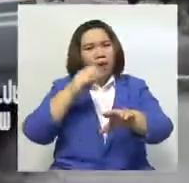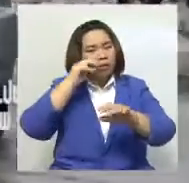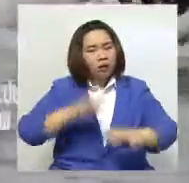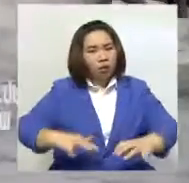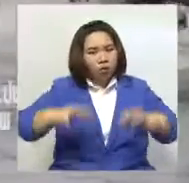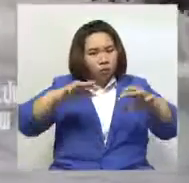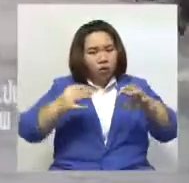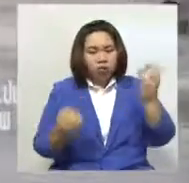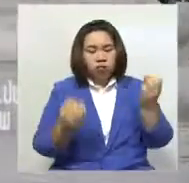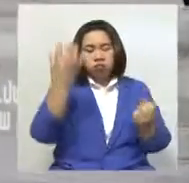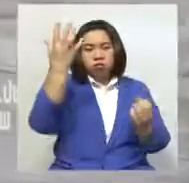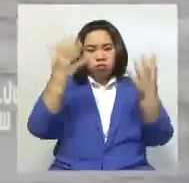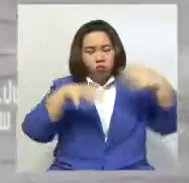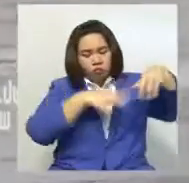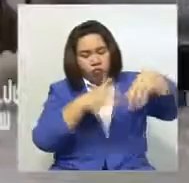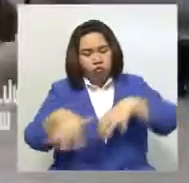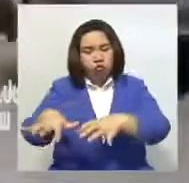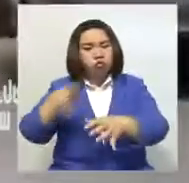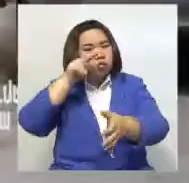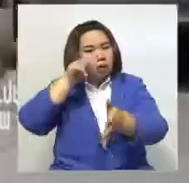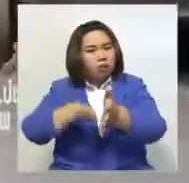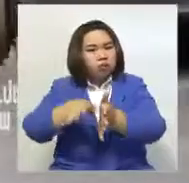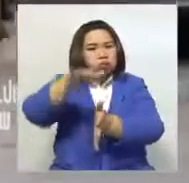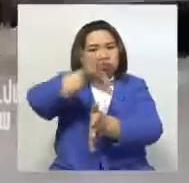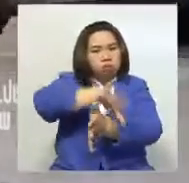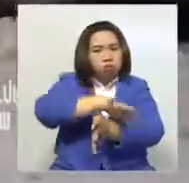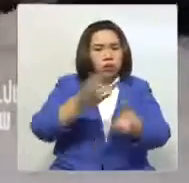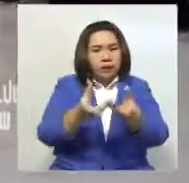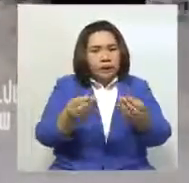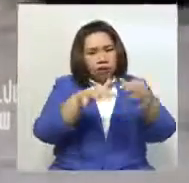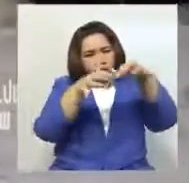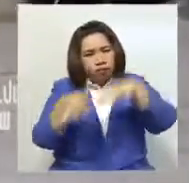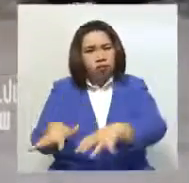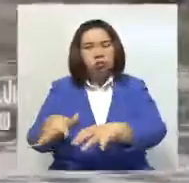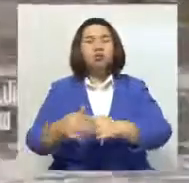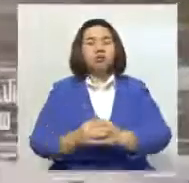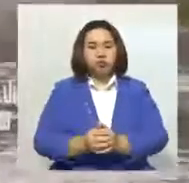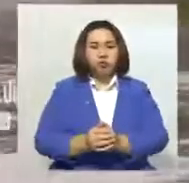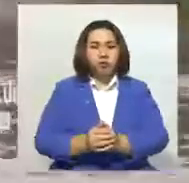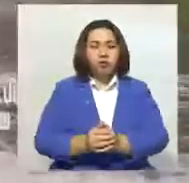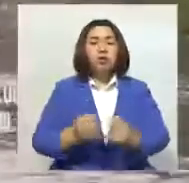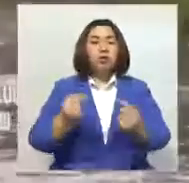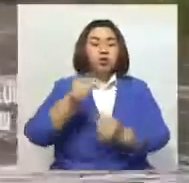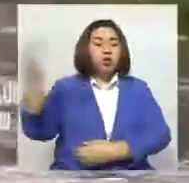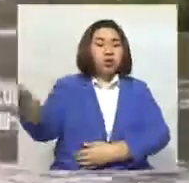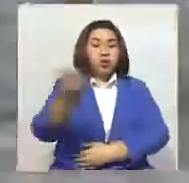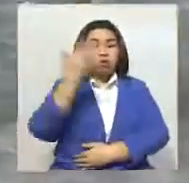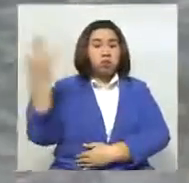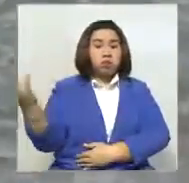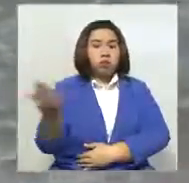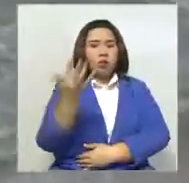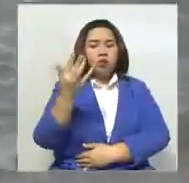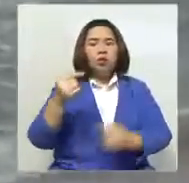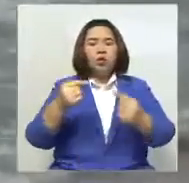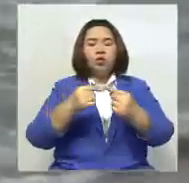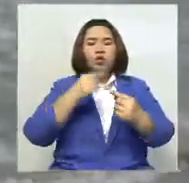มฉับพลันน้ำป่าไหลหลากน้ำล้นตลิ่งรวมถึงดินโคลนถล่มไว้ด้วยสำหรับมรสุมตะวันตกเฉียงใต้ที่พัดป